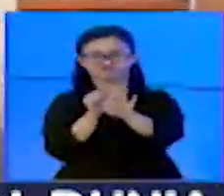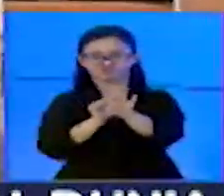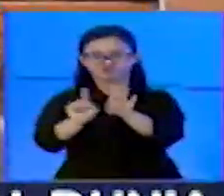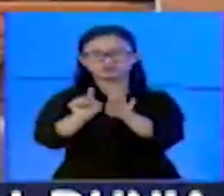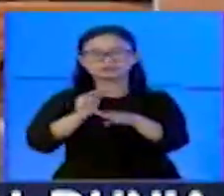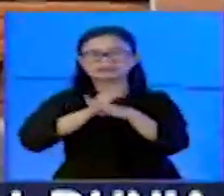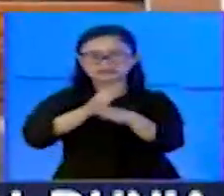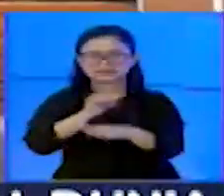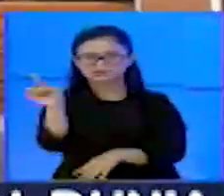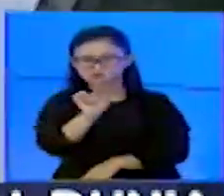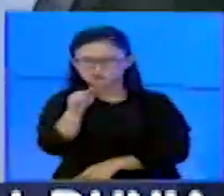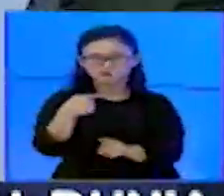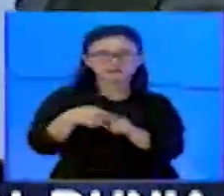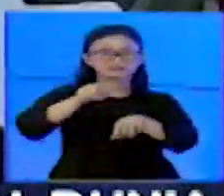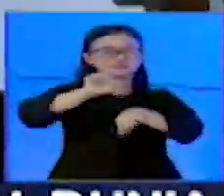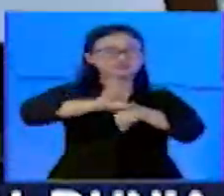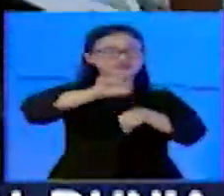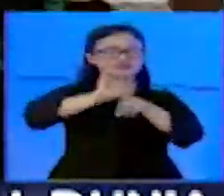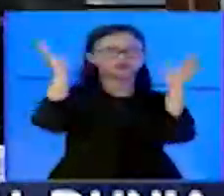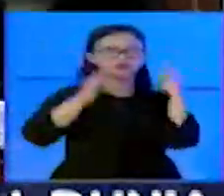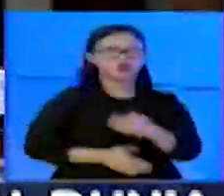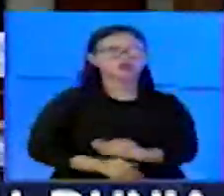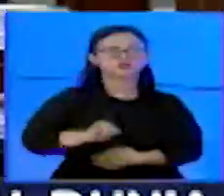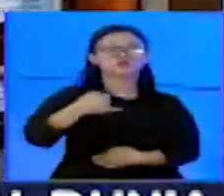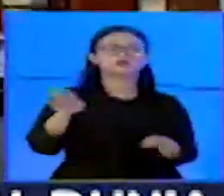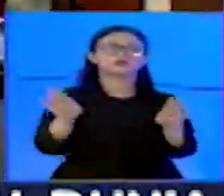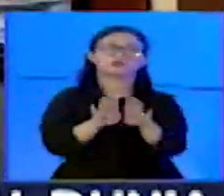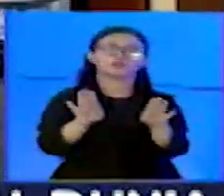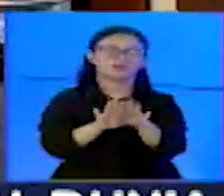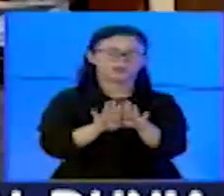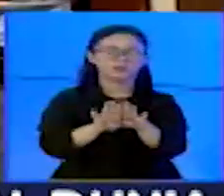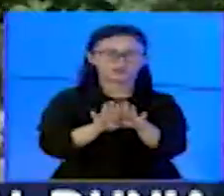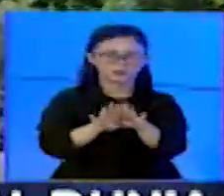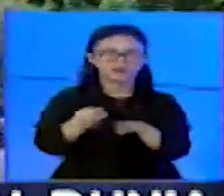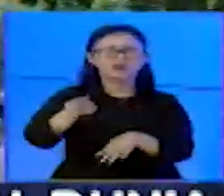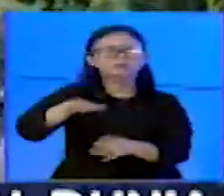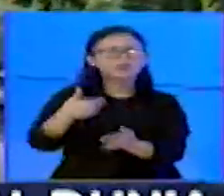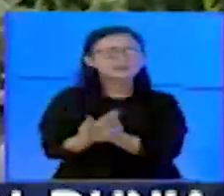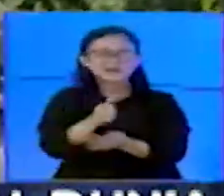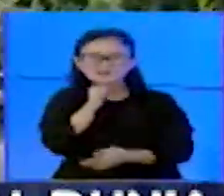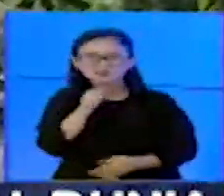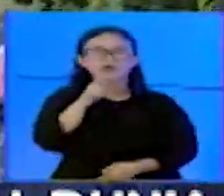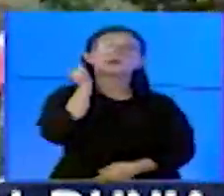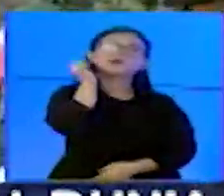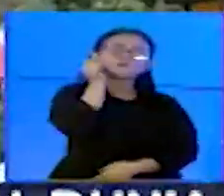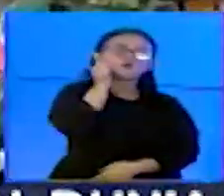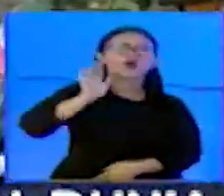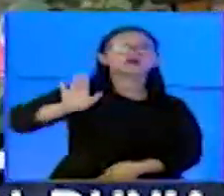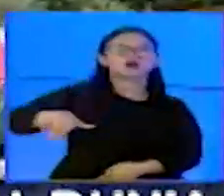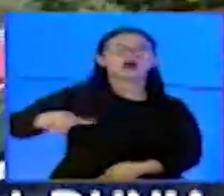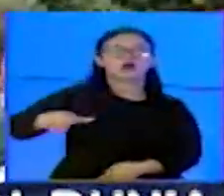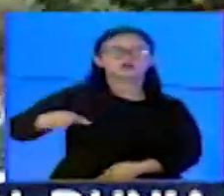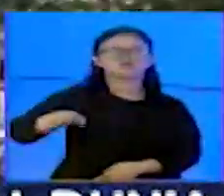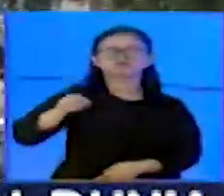di perumahan ini akan meniadakan pelaksanaan salat Jumat dua warga yang meninggal yaitu ibu dan anak terkonfirmasi positif